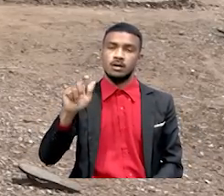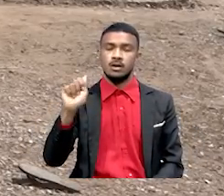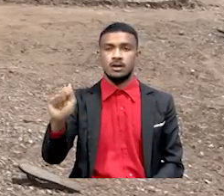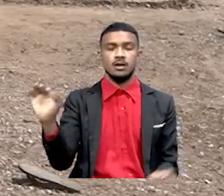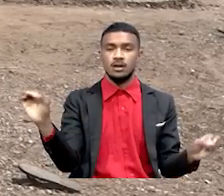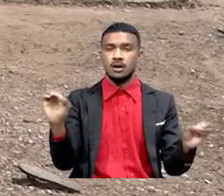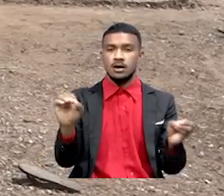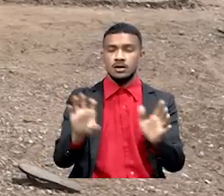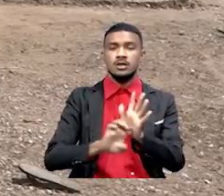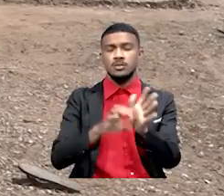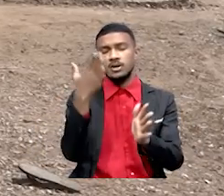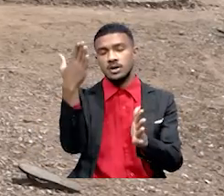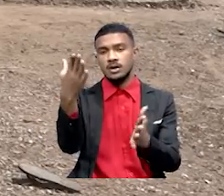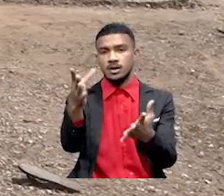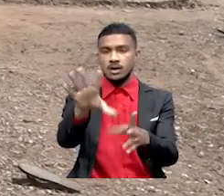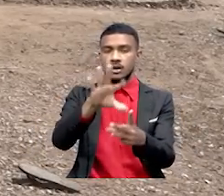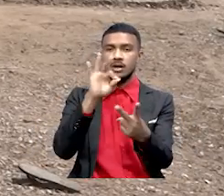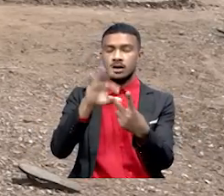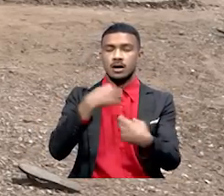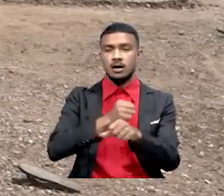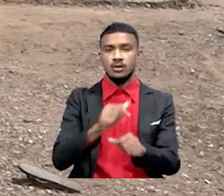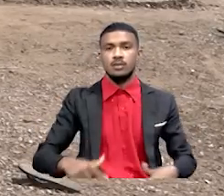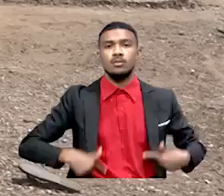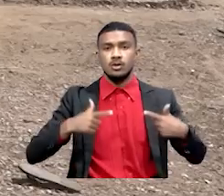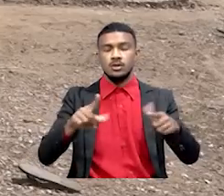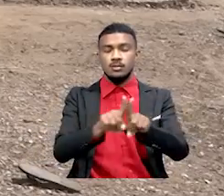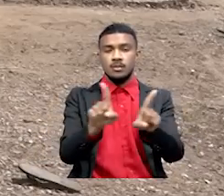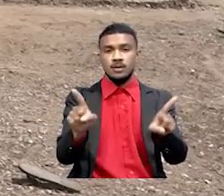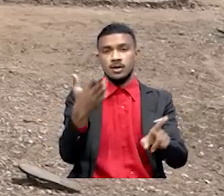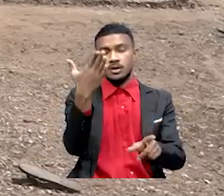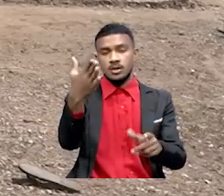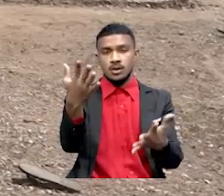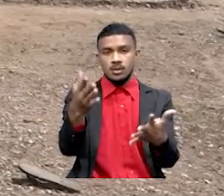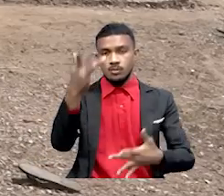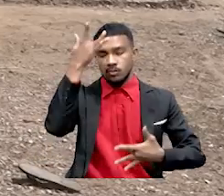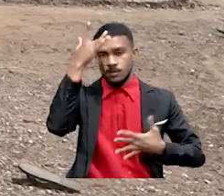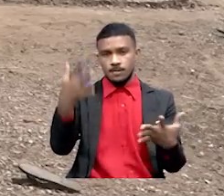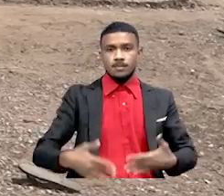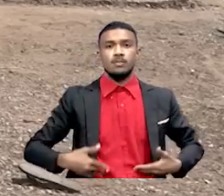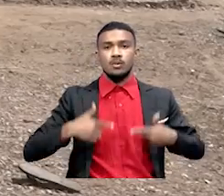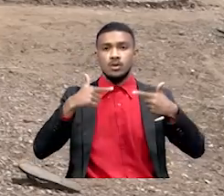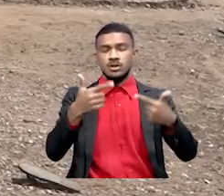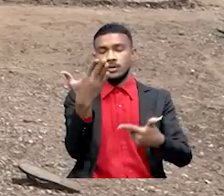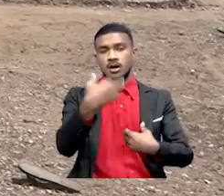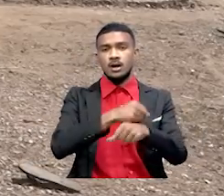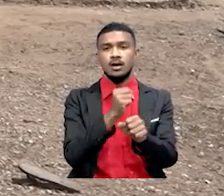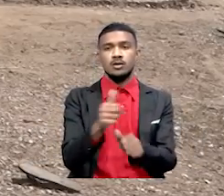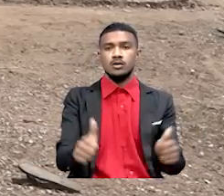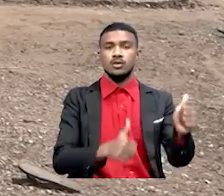sikili hodi halau ia peregrina sang Moris. Mai be, Moris nebe ni halau, tuir nia distinu